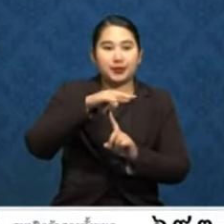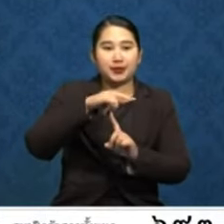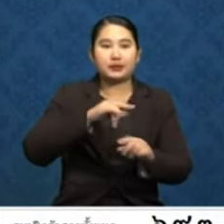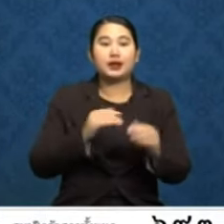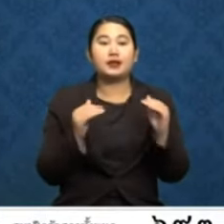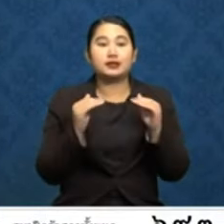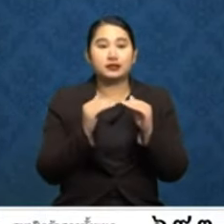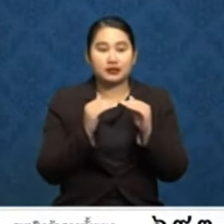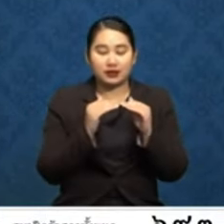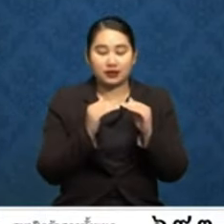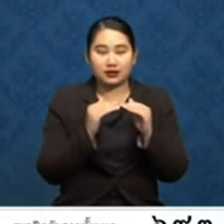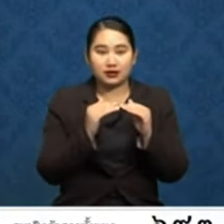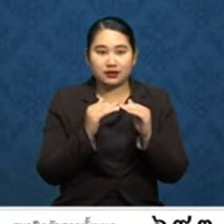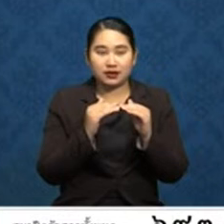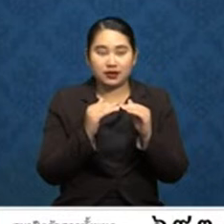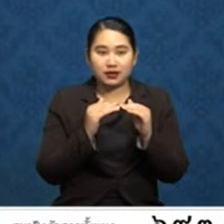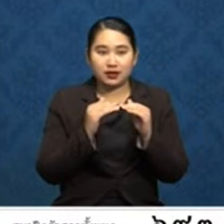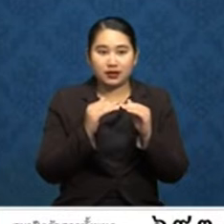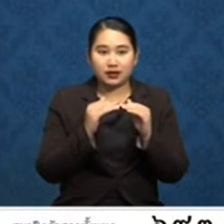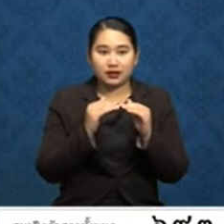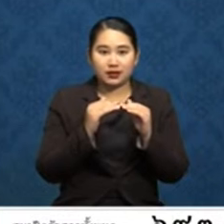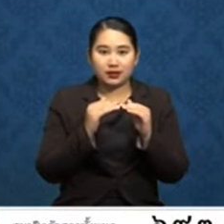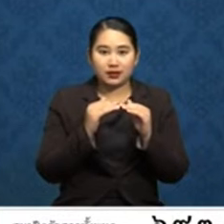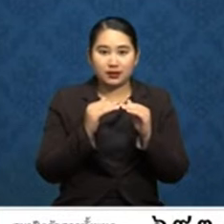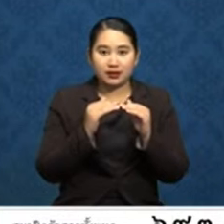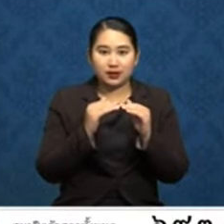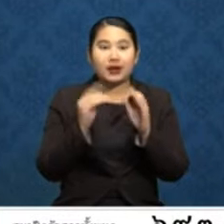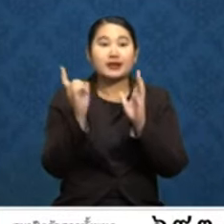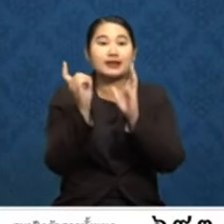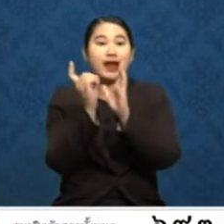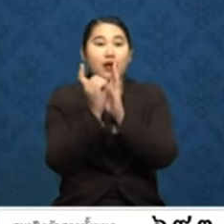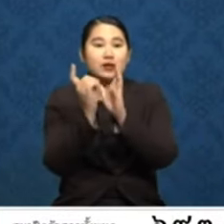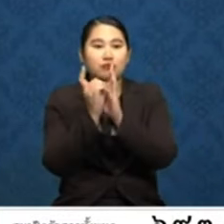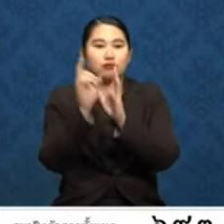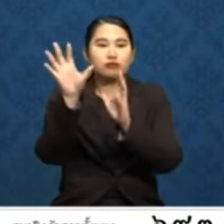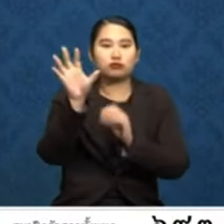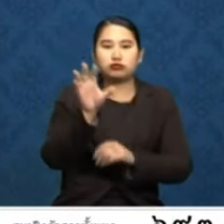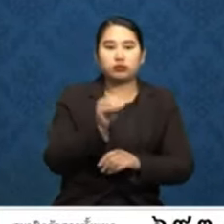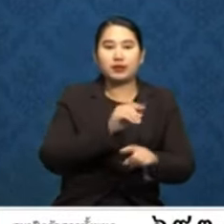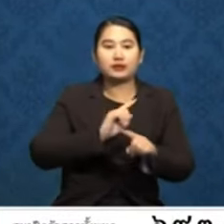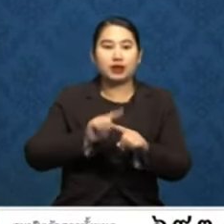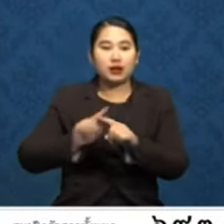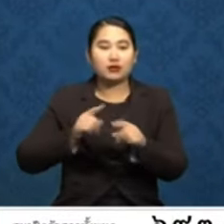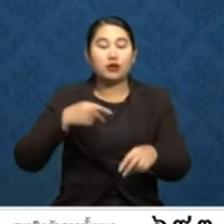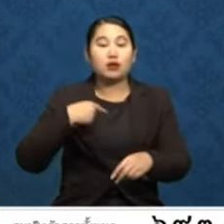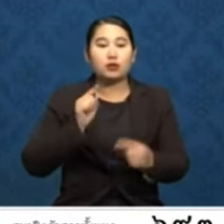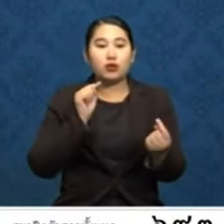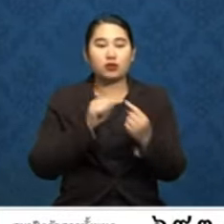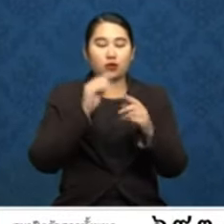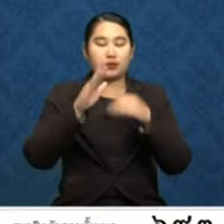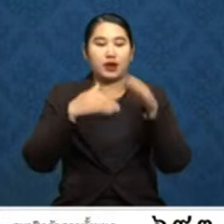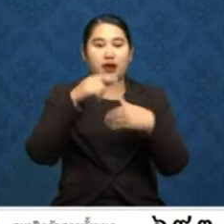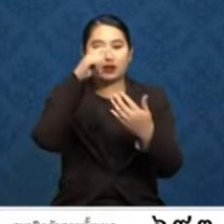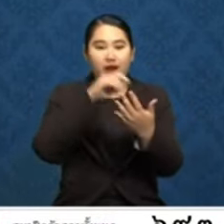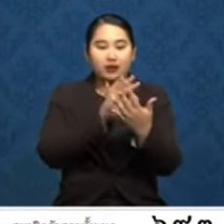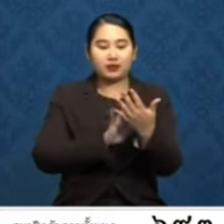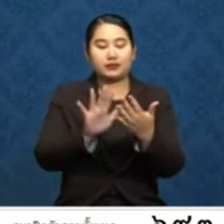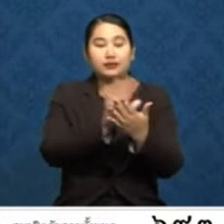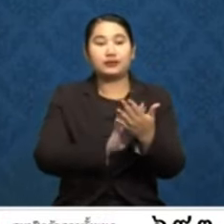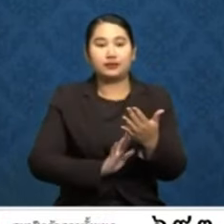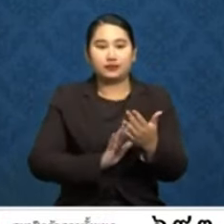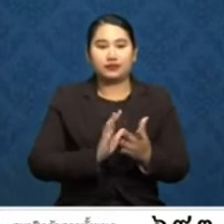ธิในวงโคจรดาวเทียมให้เกิดประโยชน์สูงสุดต่อการพัฒนาประเทศ